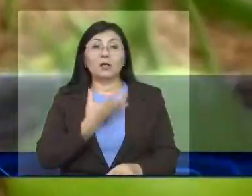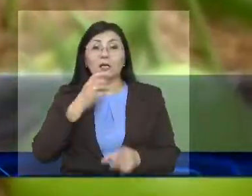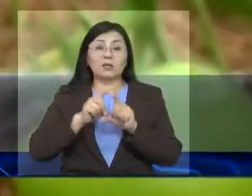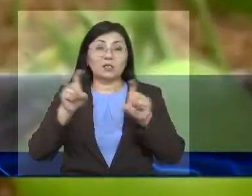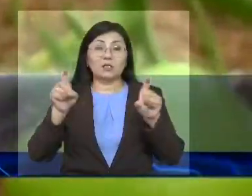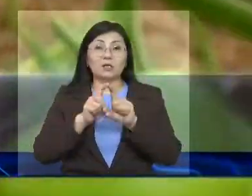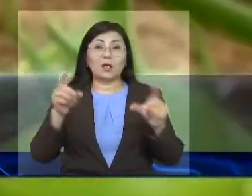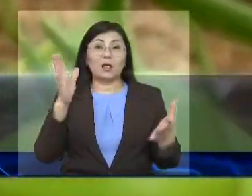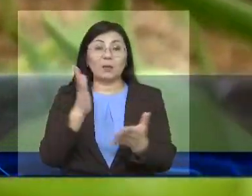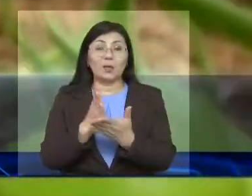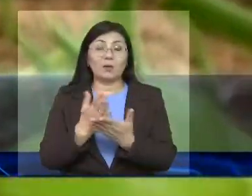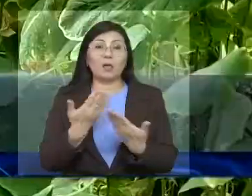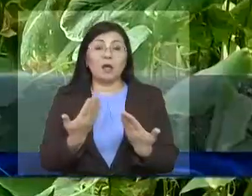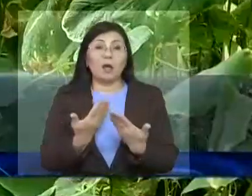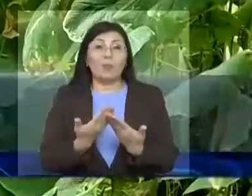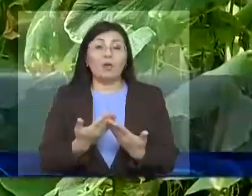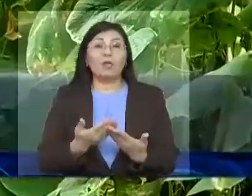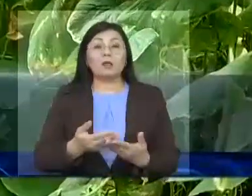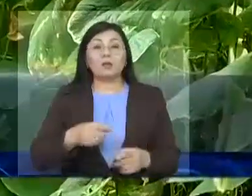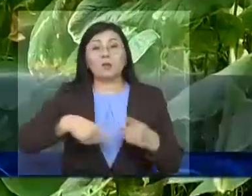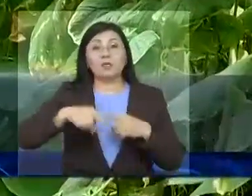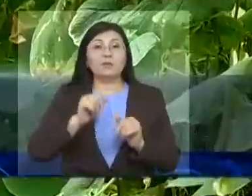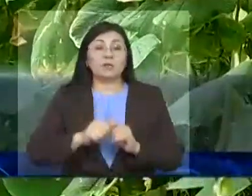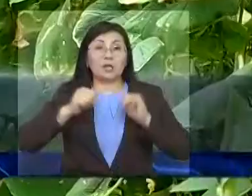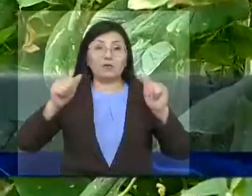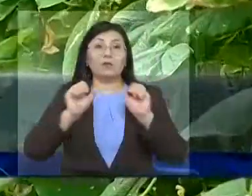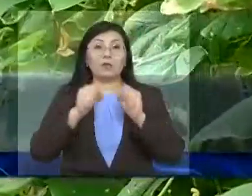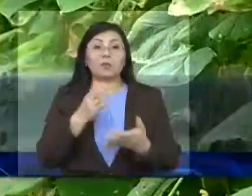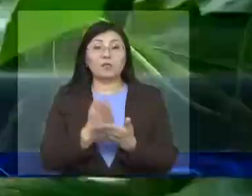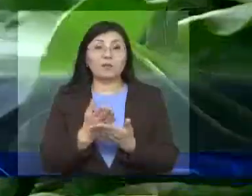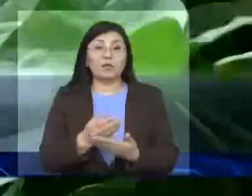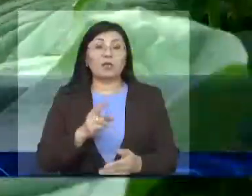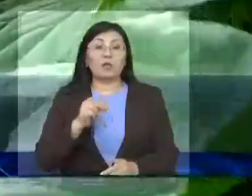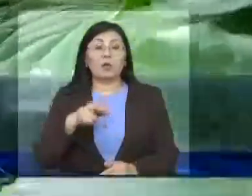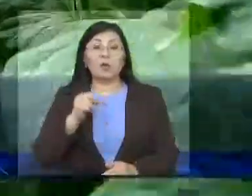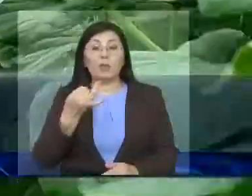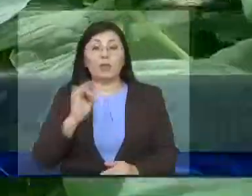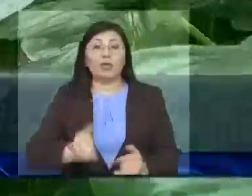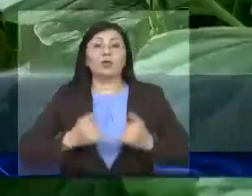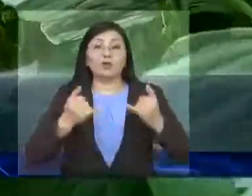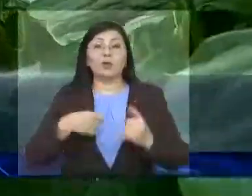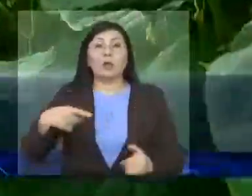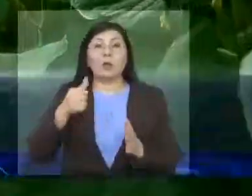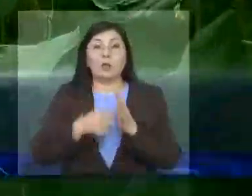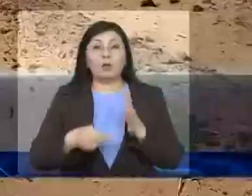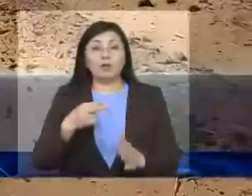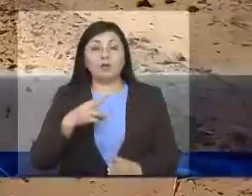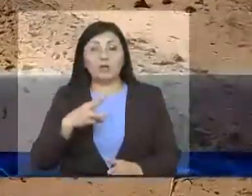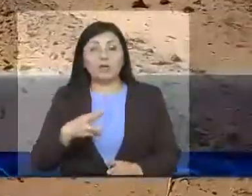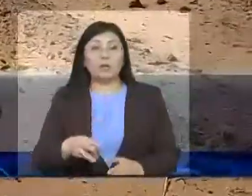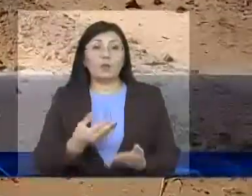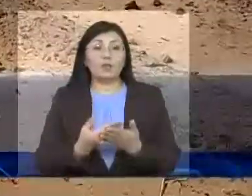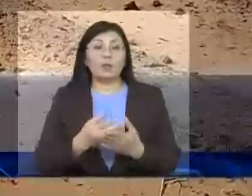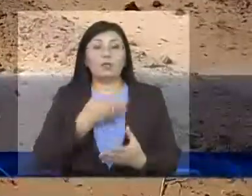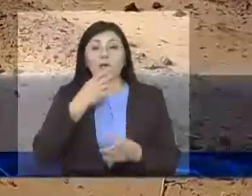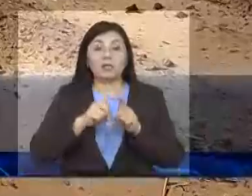Ал биыл ауыл аманаты жобасы арқылы кәсібін кеңейтуге мүмкіндік туып отыр. Қаражатқа құлпына егу үшін жалпы аумағы 1600 шаршы метрді құрайтын